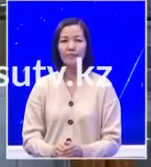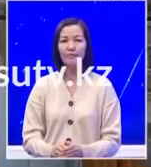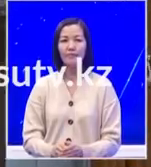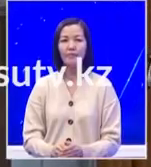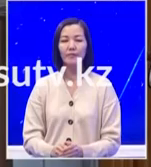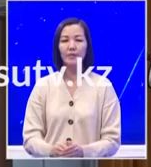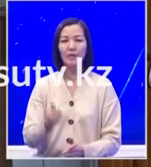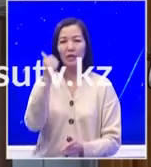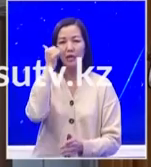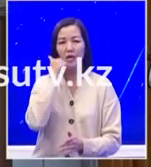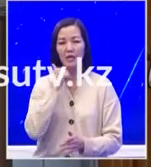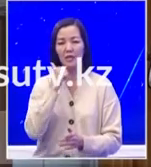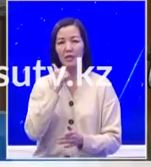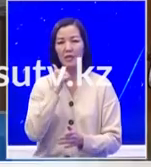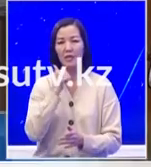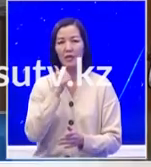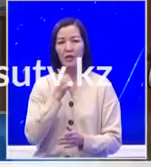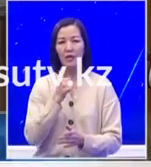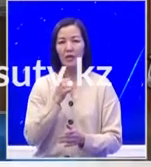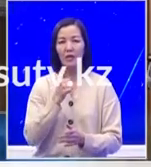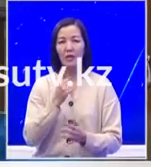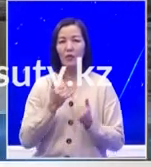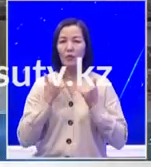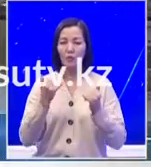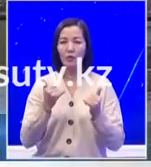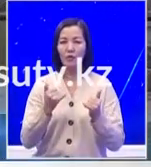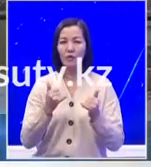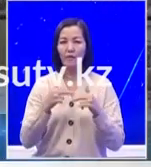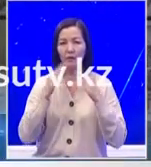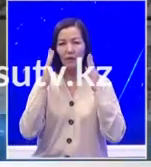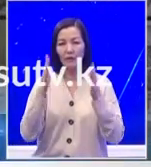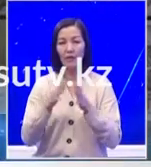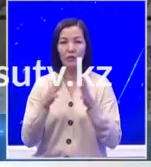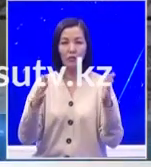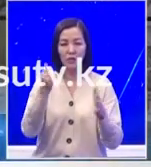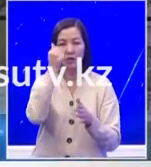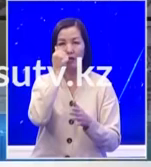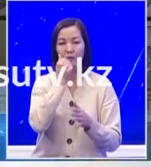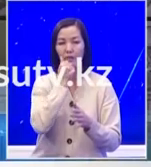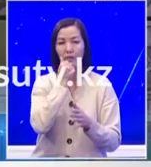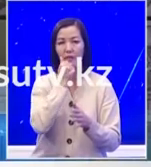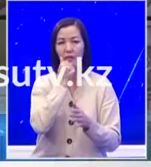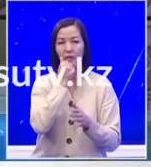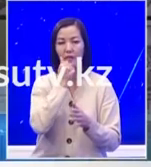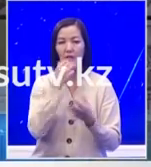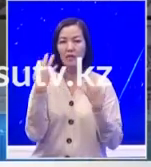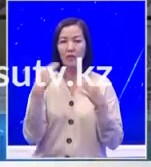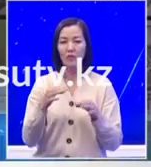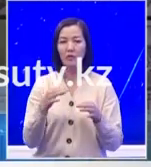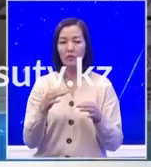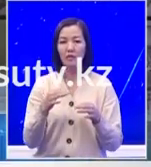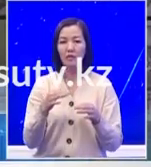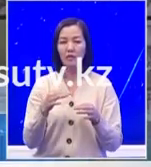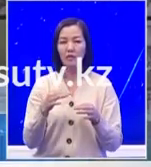Осындай қарттарға бөліп жатқан сіздердің ілтипаттарыңа көп ризамын. Осы ол мына тәуелсіздіктің